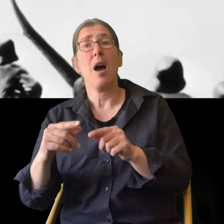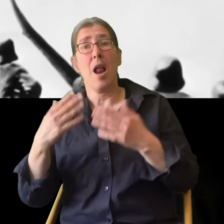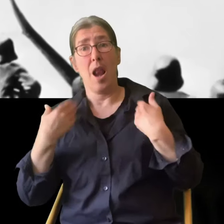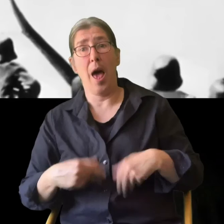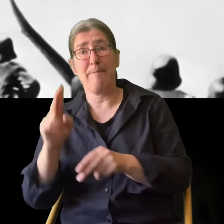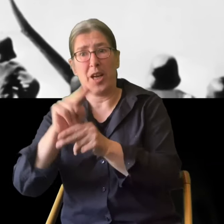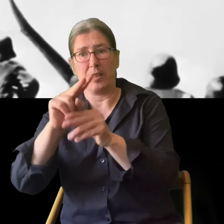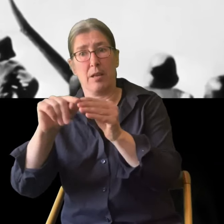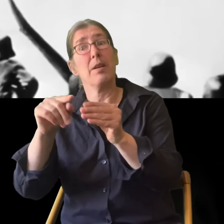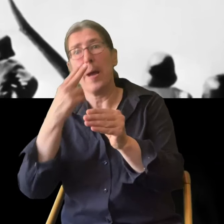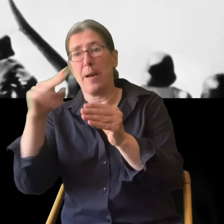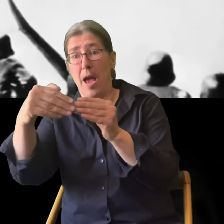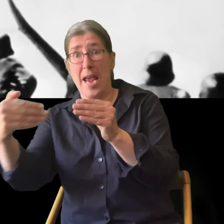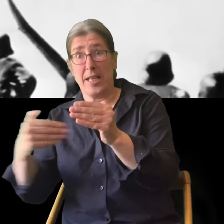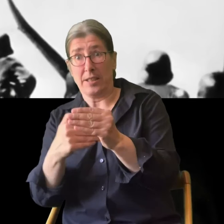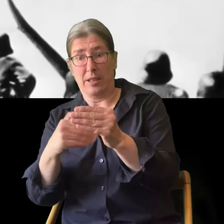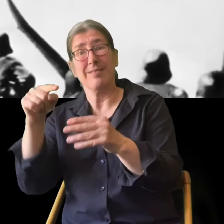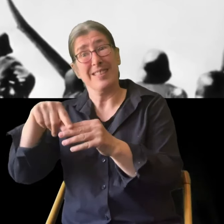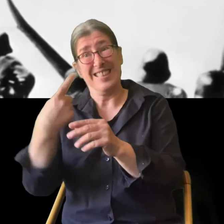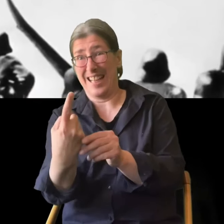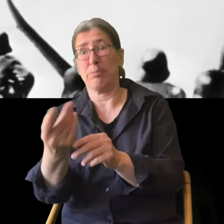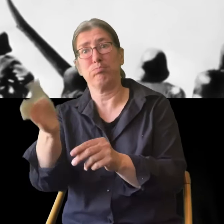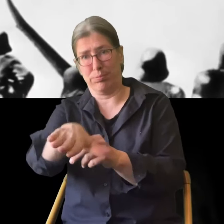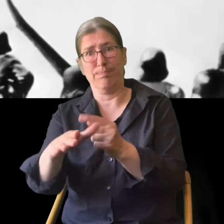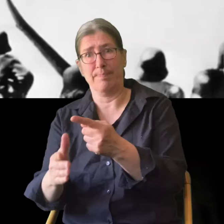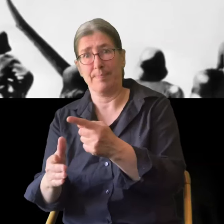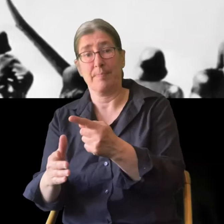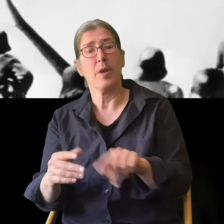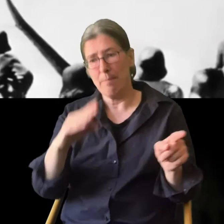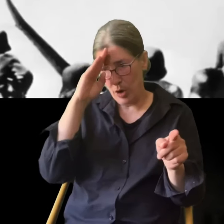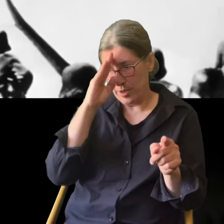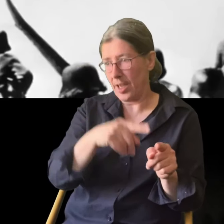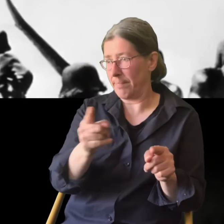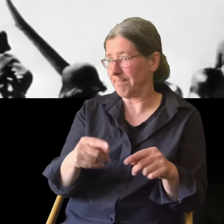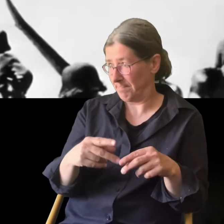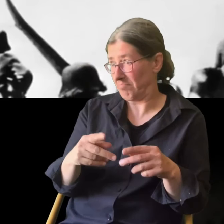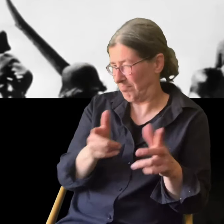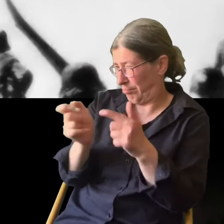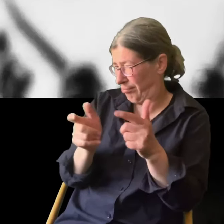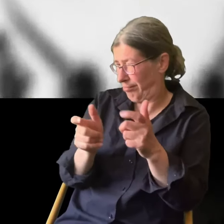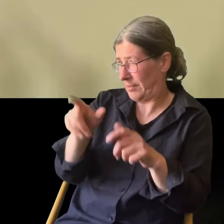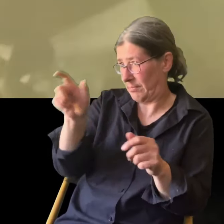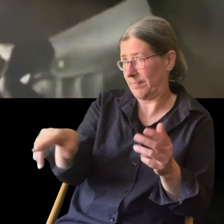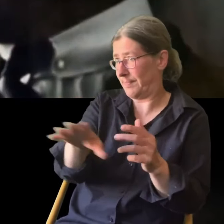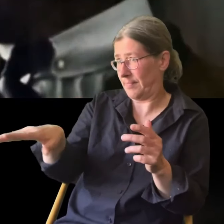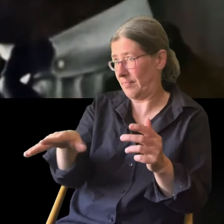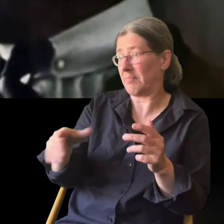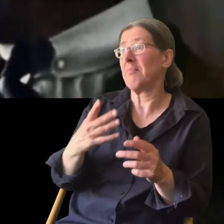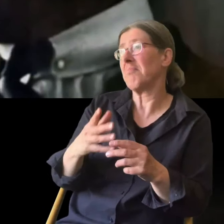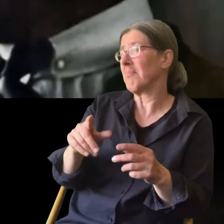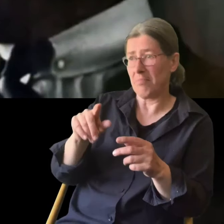er hinter einem Leibwächter, der im Schusswechsel ums Leben kommt. Die Polizei hatte das Feuer eröffnet, um Hitlers Putsch